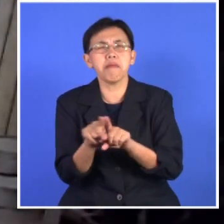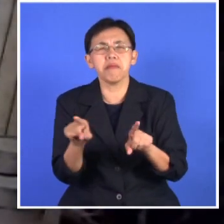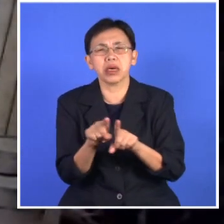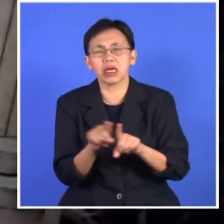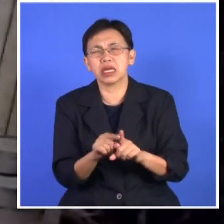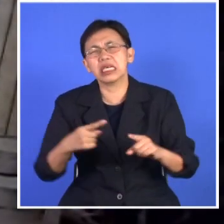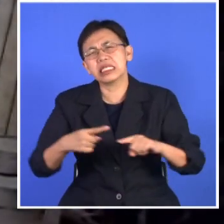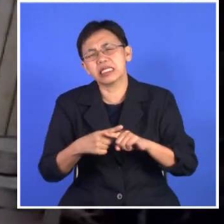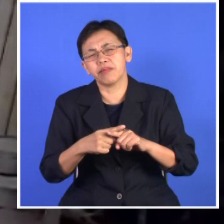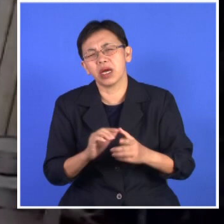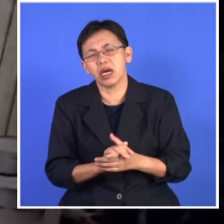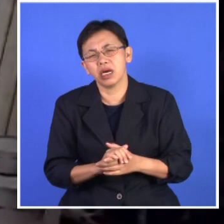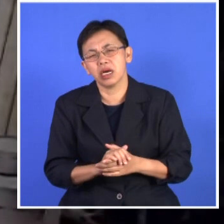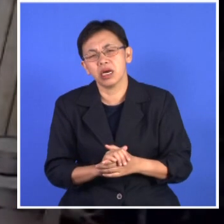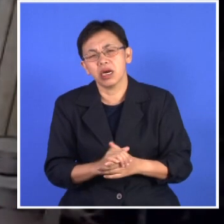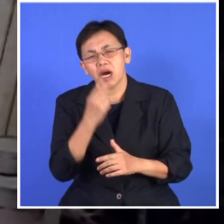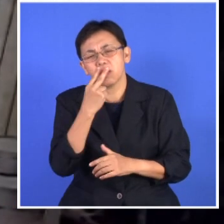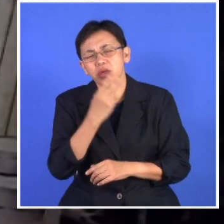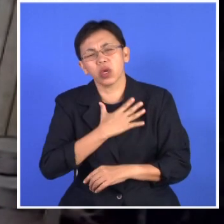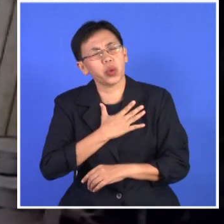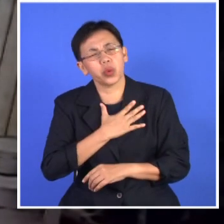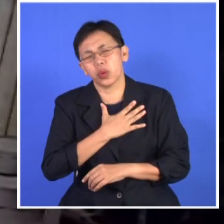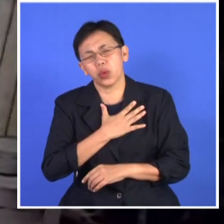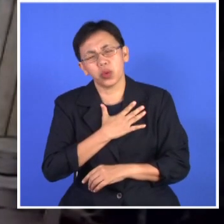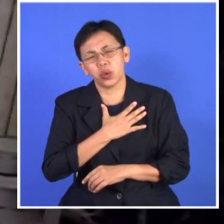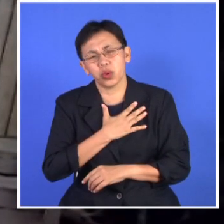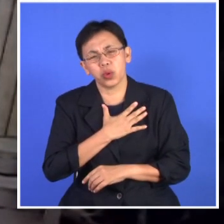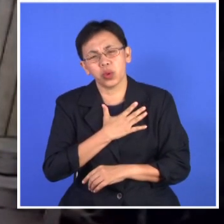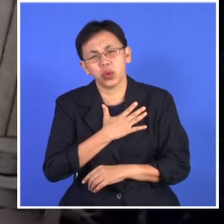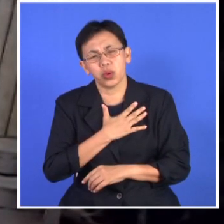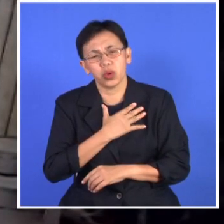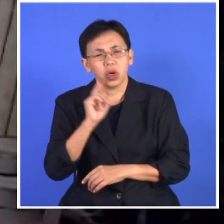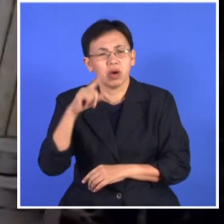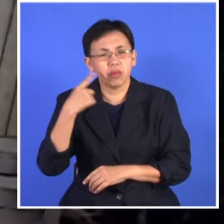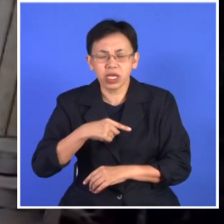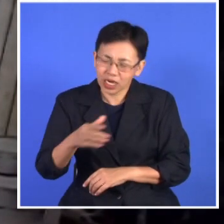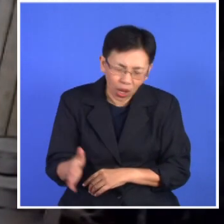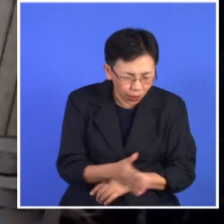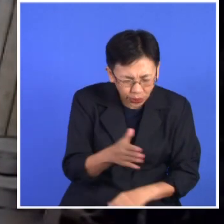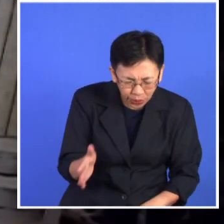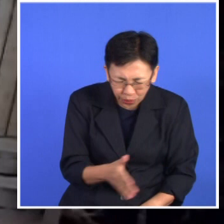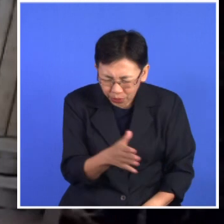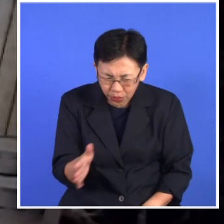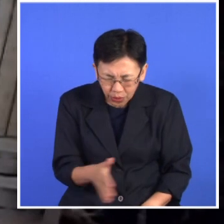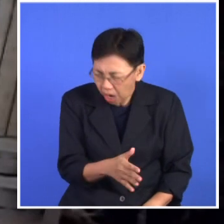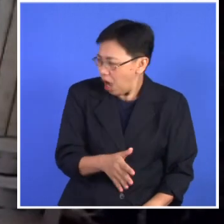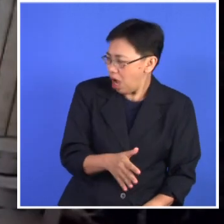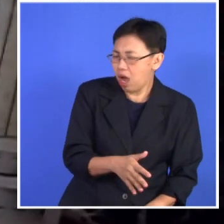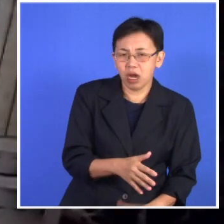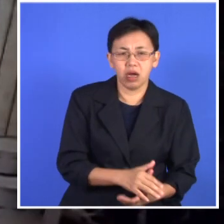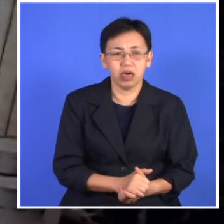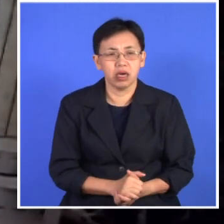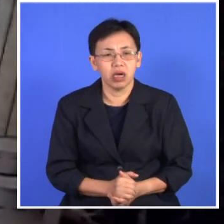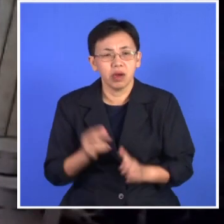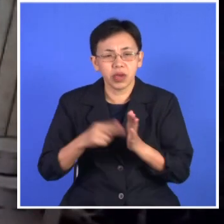เนี่ยดูอีกมุมนึงนะคะอื้อหือไปฟ้าตรงนั้นพอดีผู้หญิงคนนี้เธอกวาดบ้านอยู่กวาดพื้นอยู่ตรงนี้อ่ะแล้วคนนู้นเขาก็